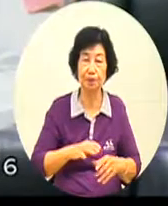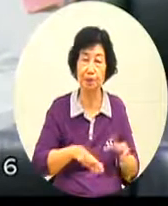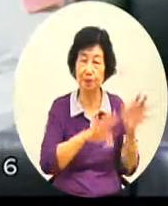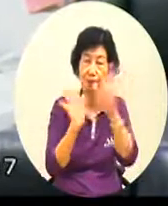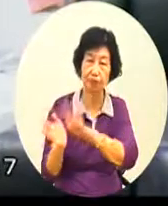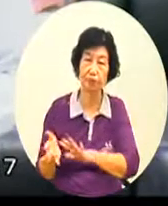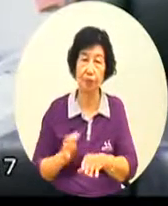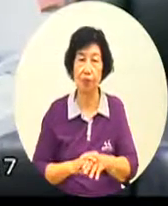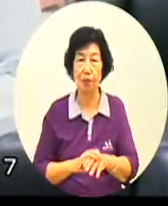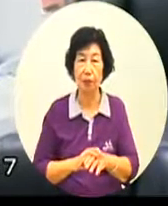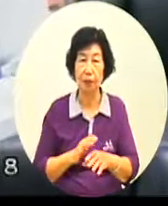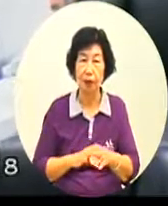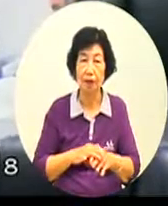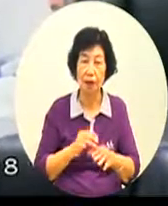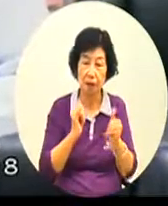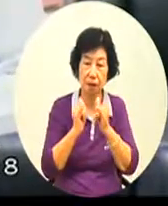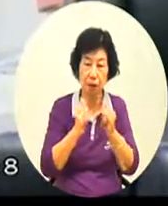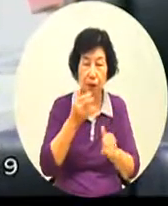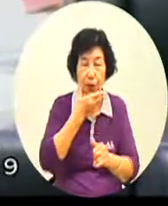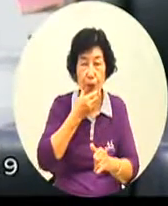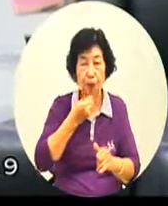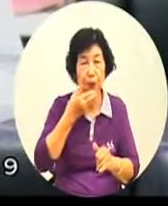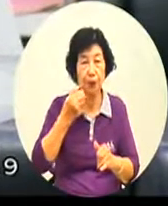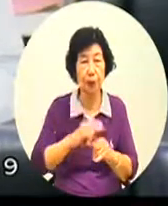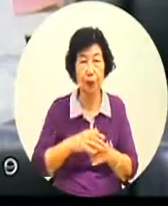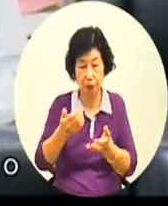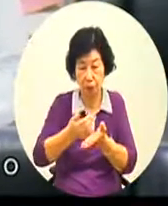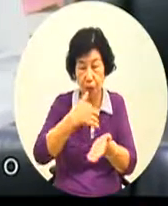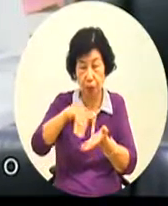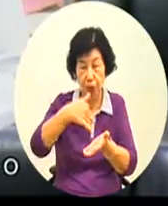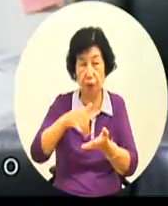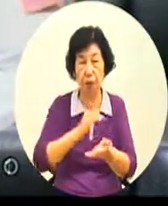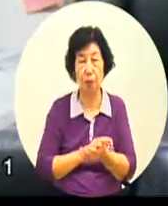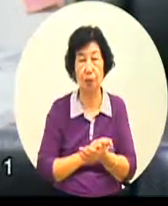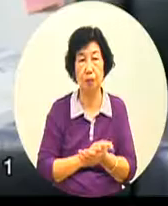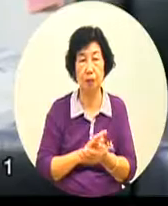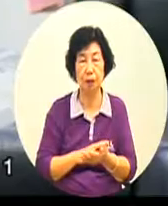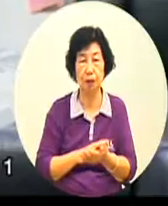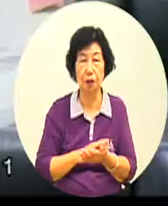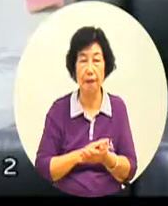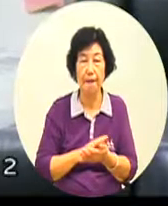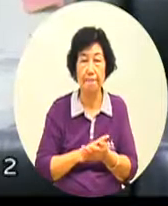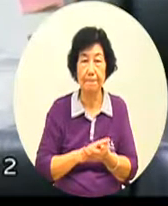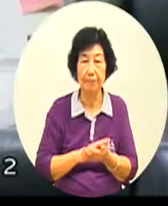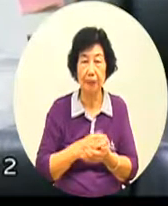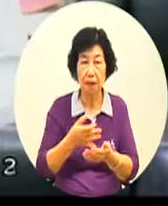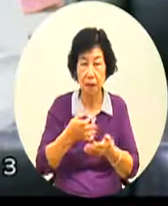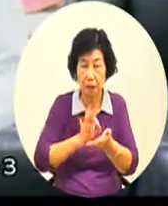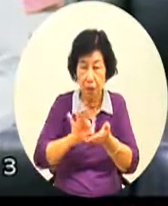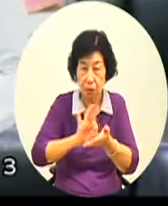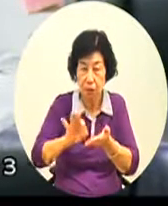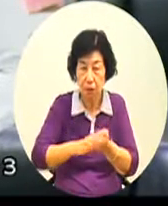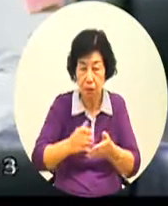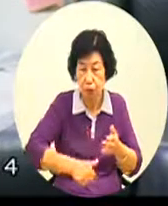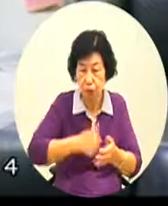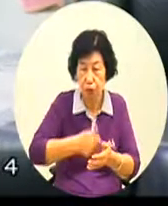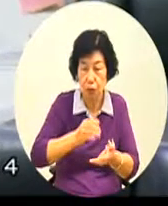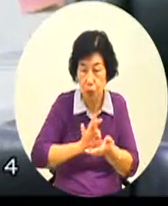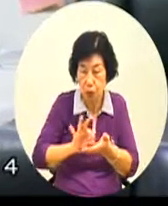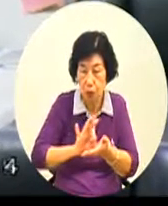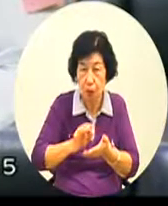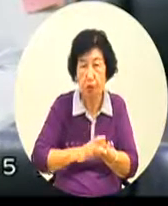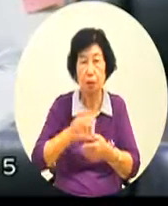一个预算哈，应该每文钱都要落实非常有意义的一个部分呢哈。本席请问